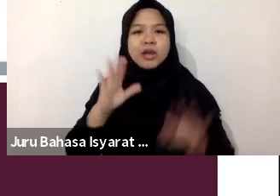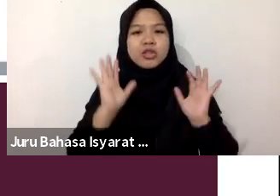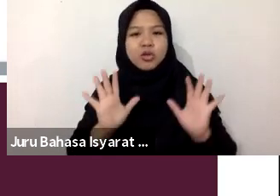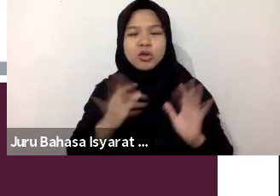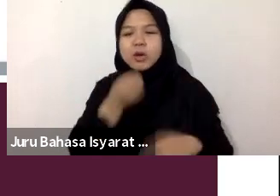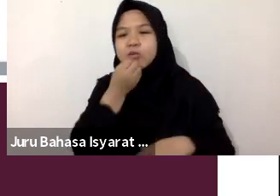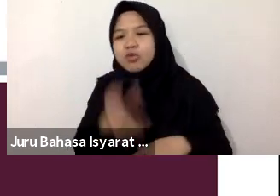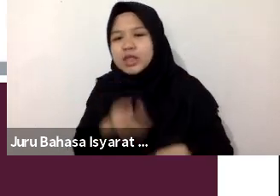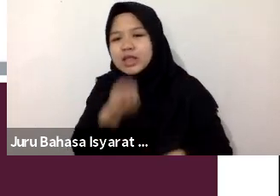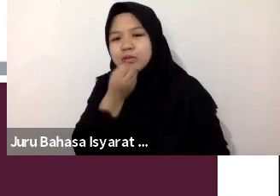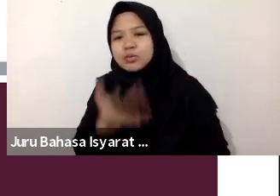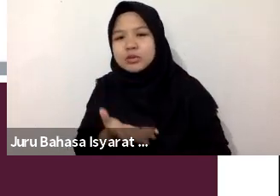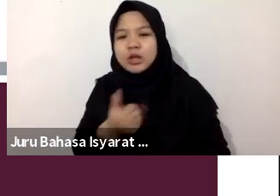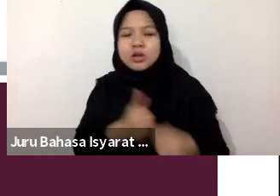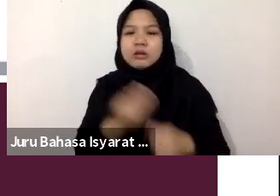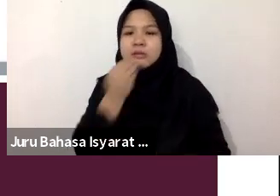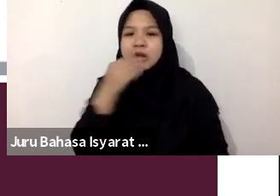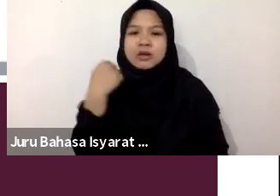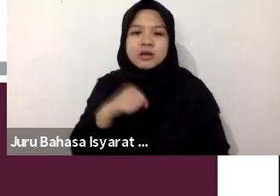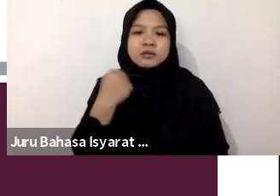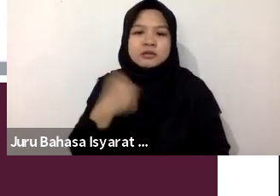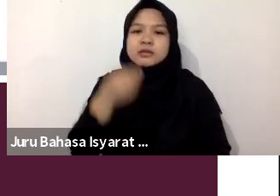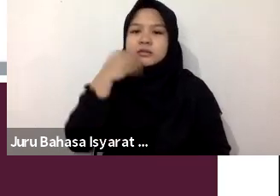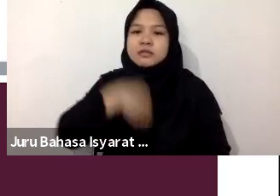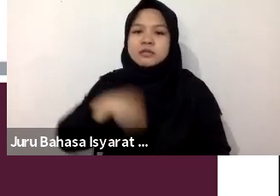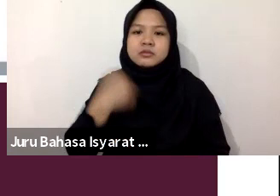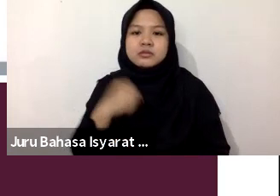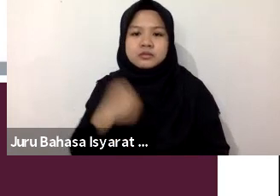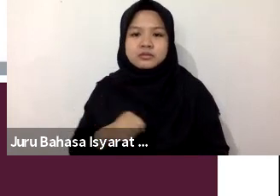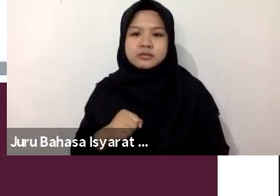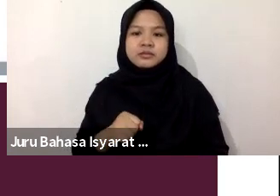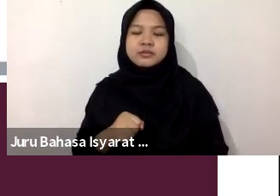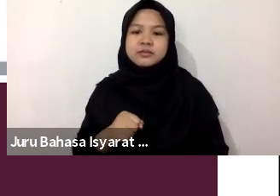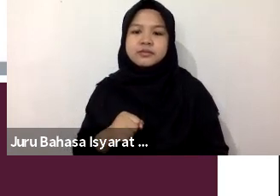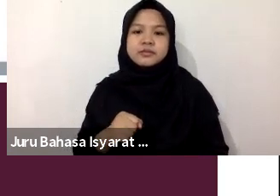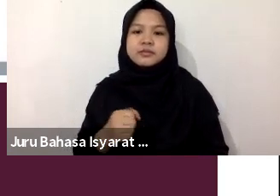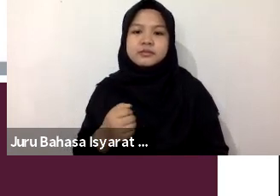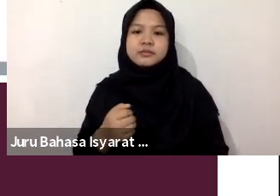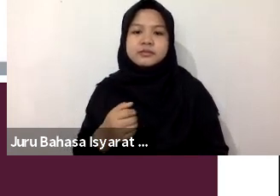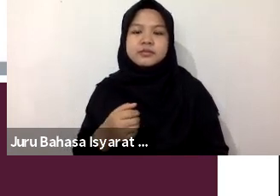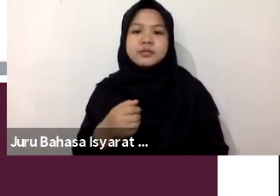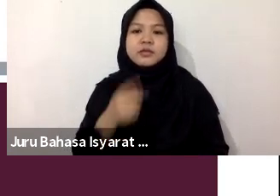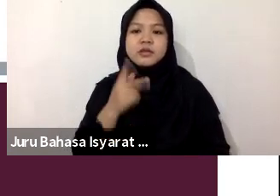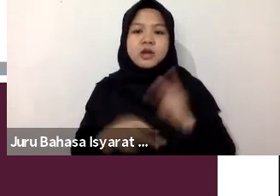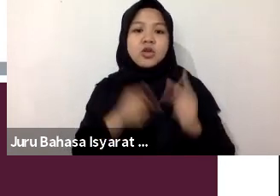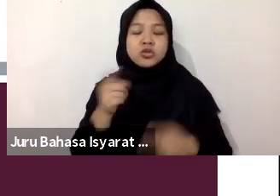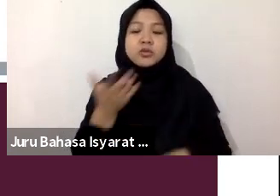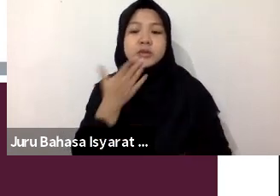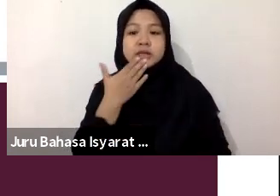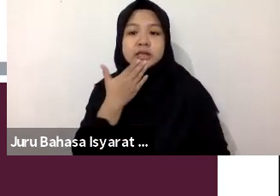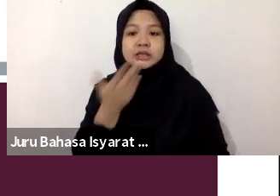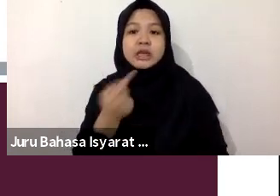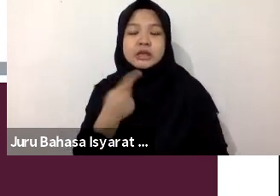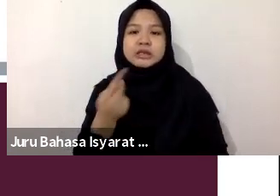muntah, terus makanan tuh nggak bisa masuk sama ya, kalau itu yang terjadi, kita biasanya menyebutnya